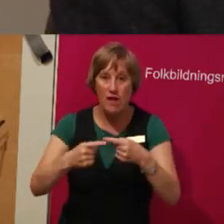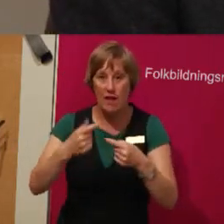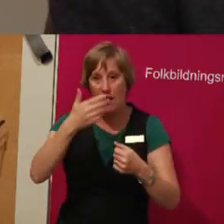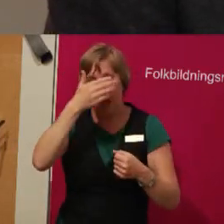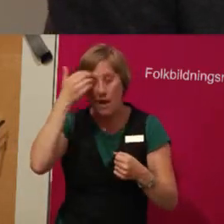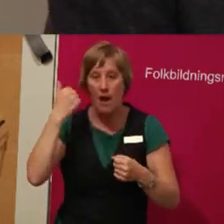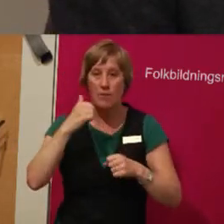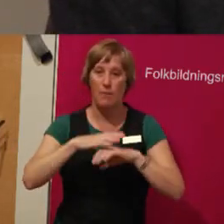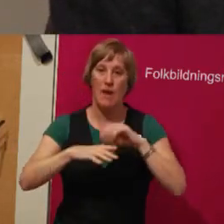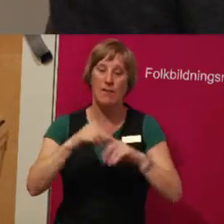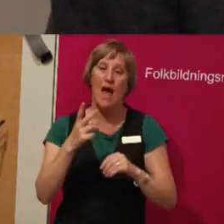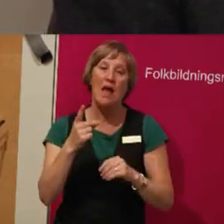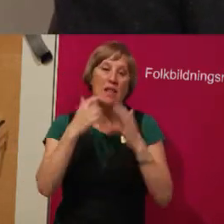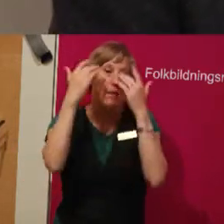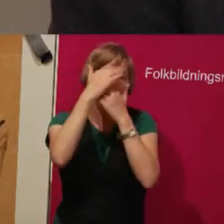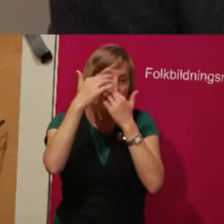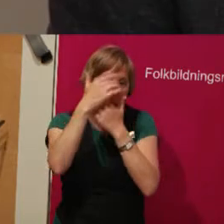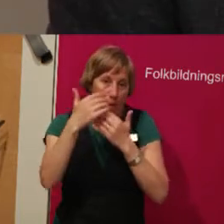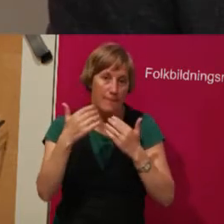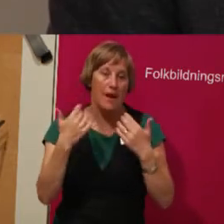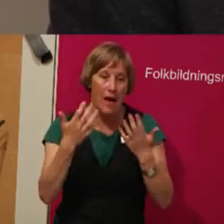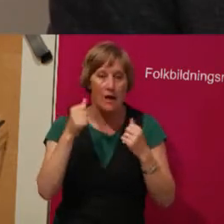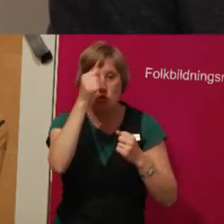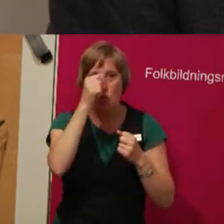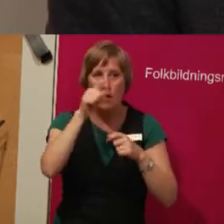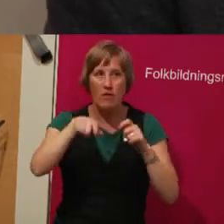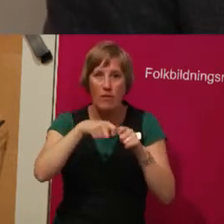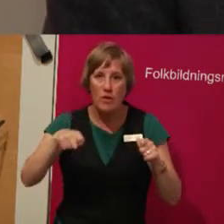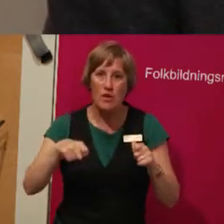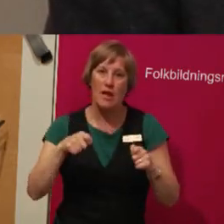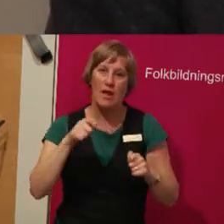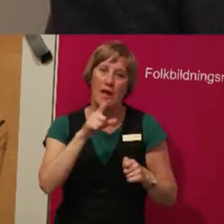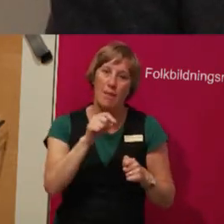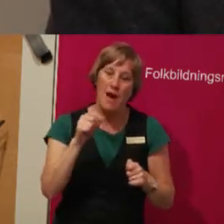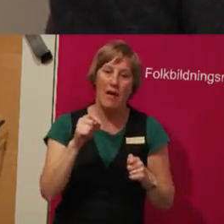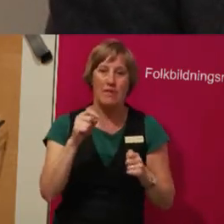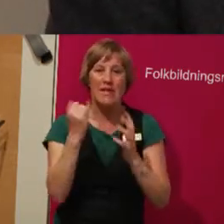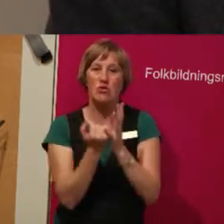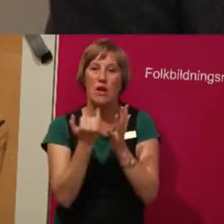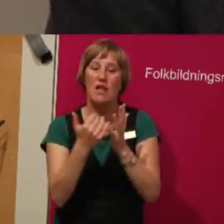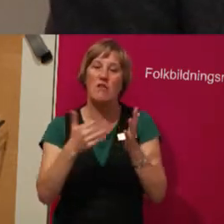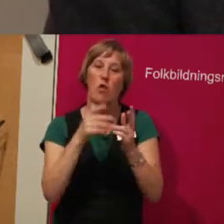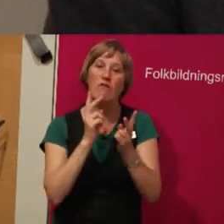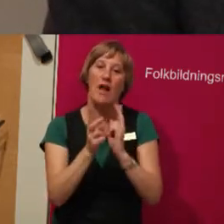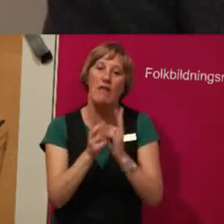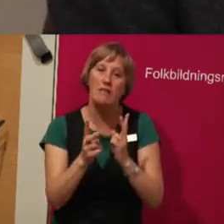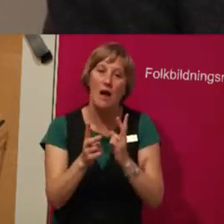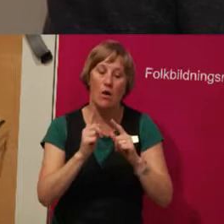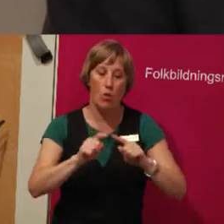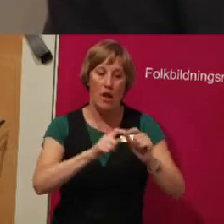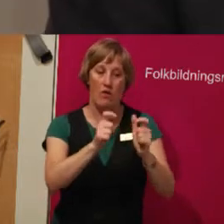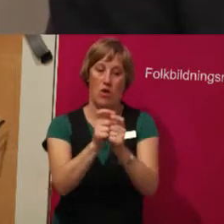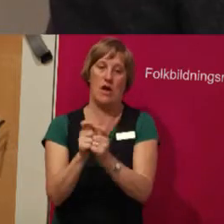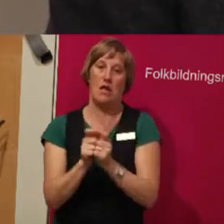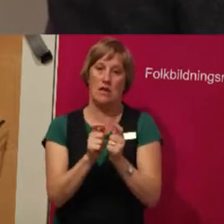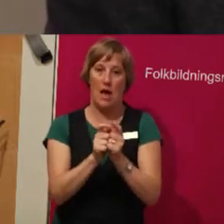ett annat problem som folkbildningen har, nämligen att studieförbunden ibland kan vara lite isolerade från varandra. Olika föreningar kan vara